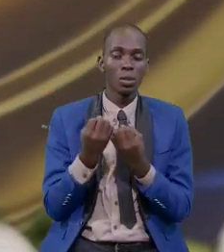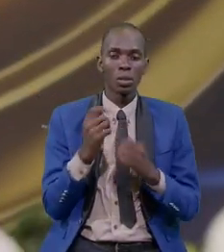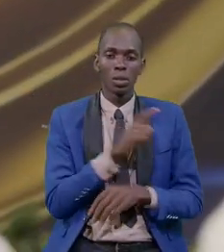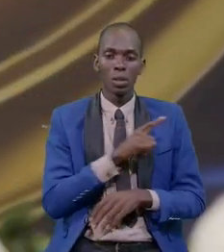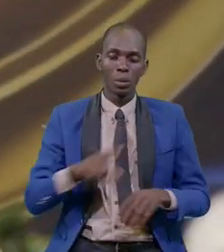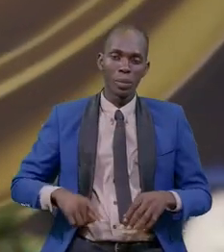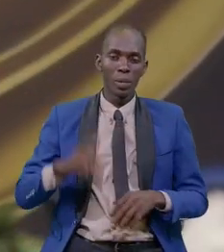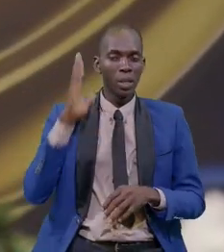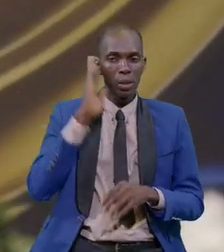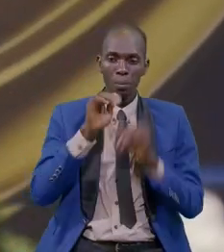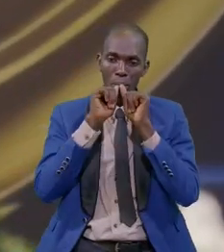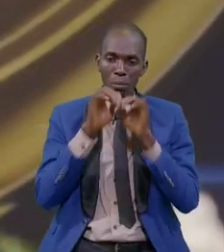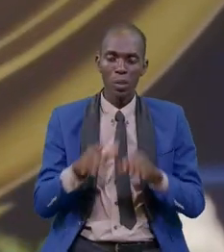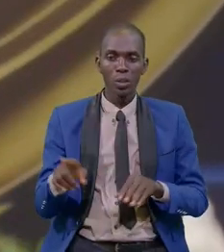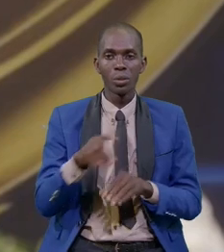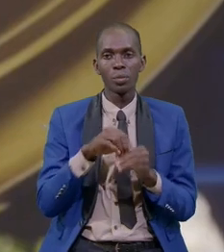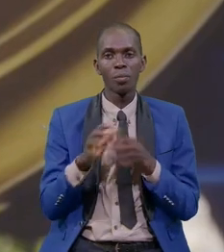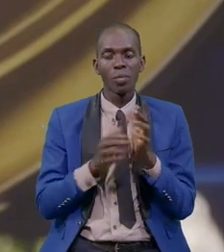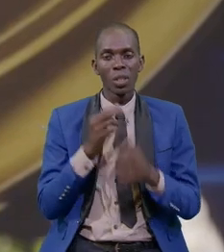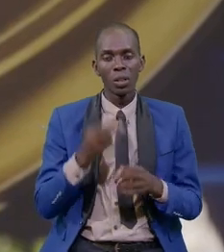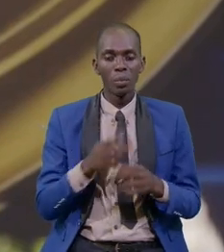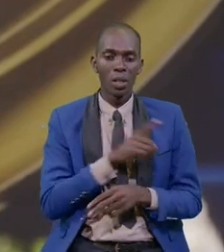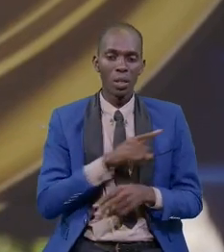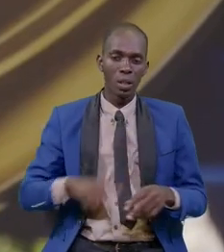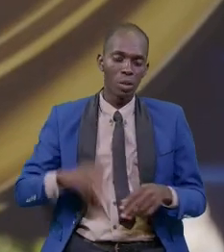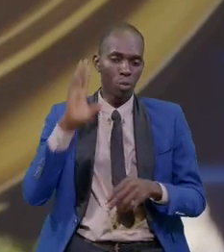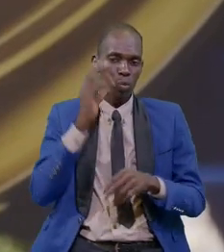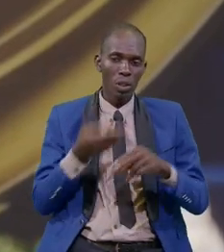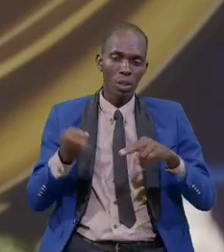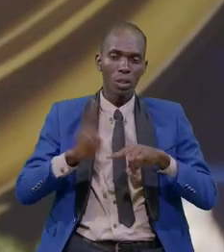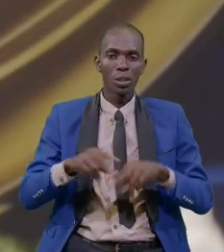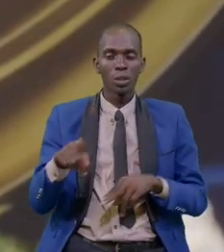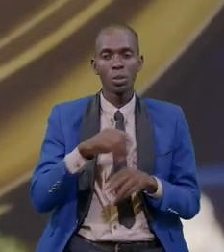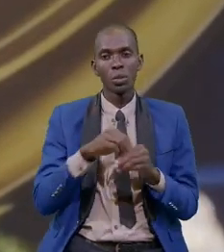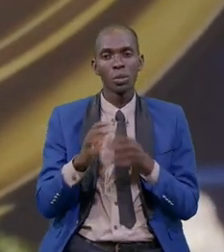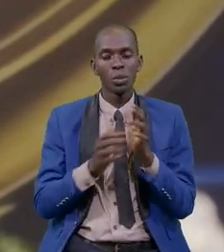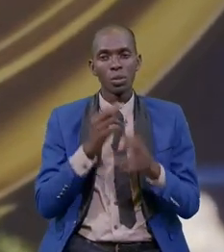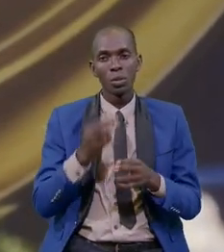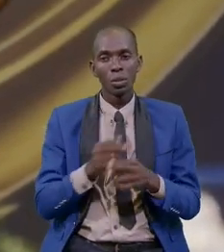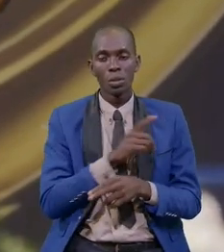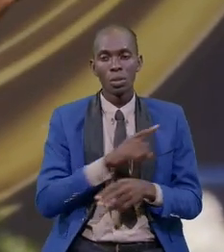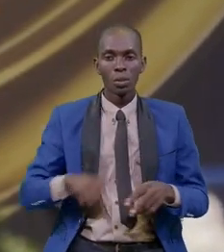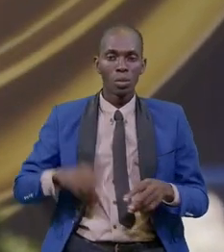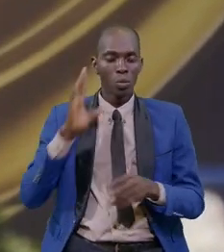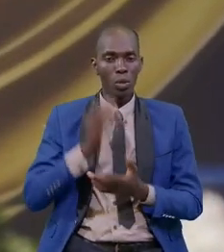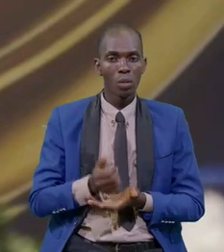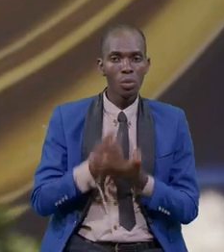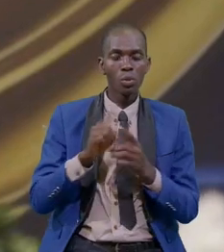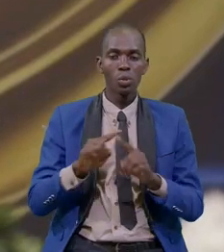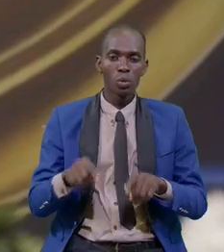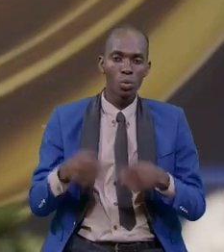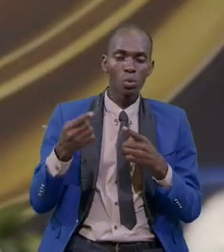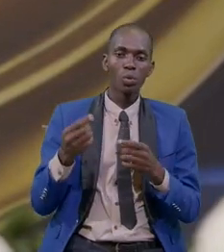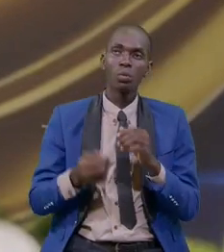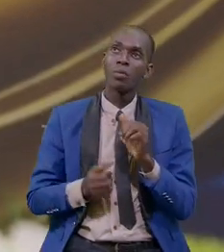bénira. Le Seigneur va vous augmenter. Le Seigneur va vous donner de croître, d'aller de plus